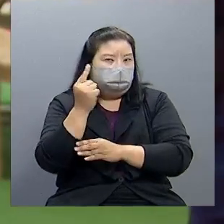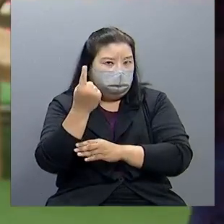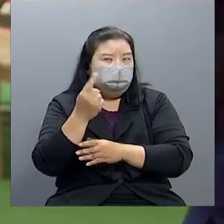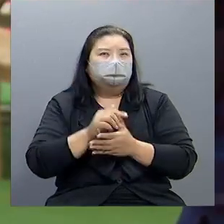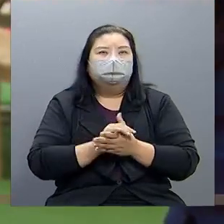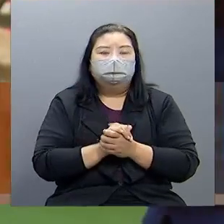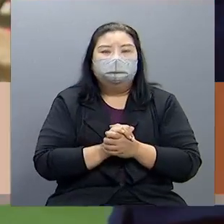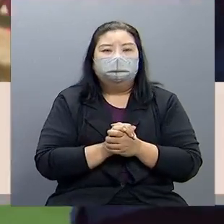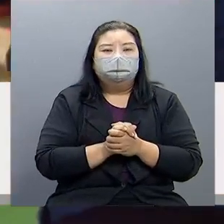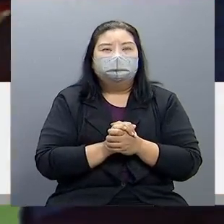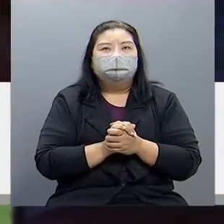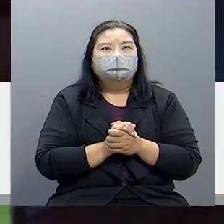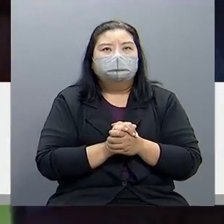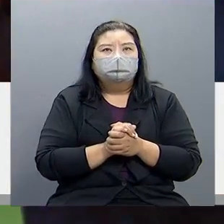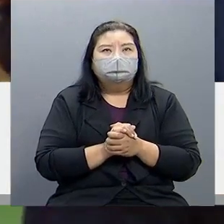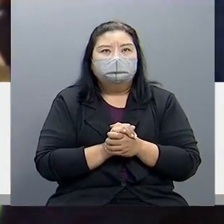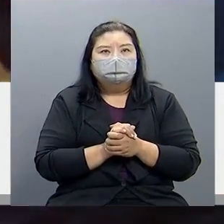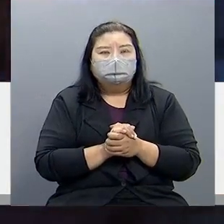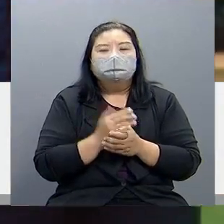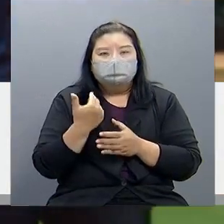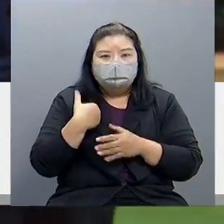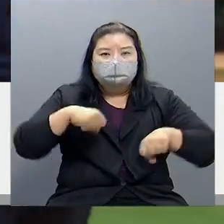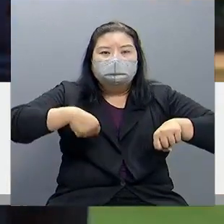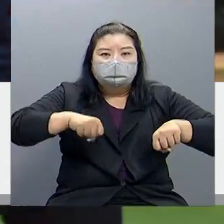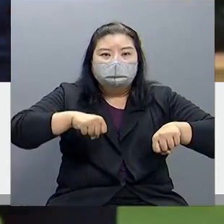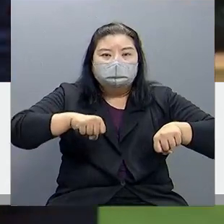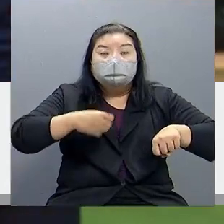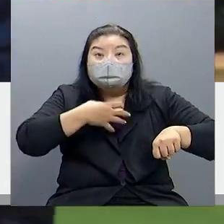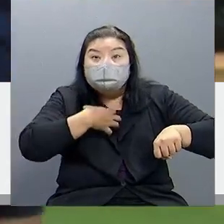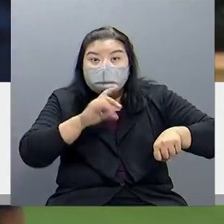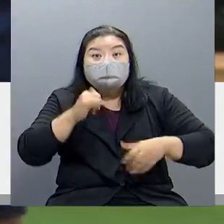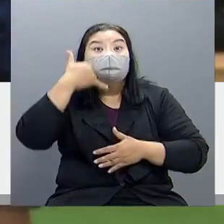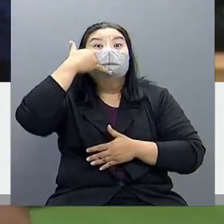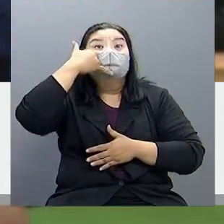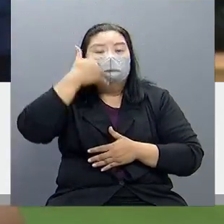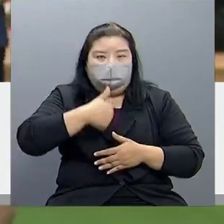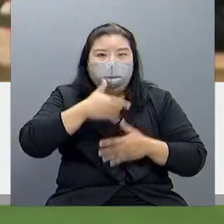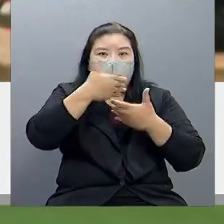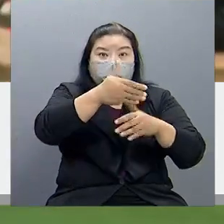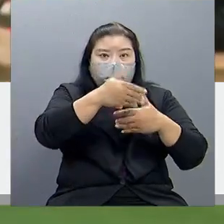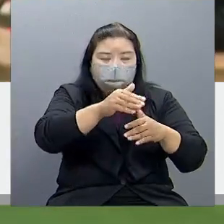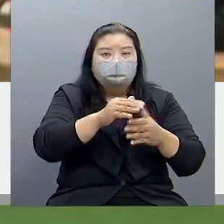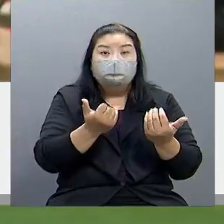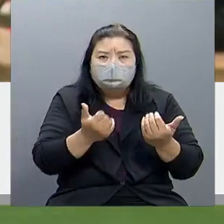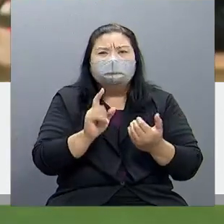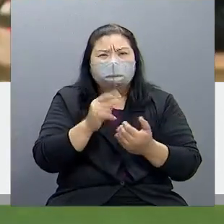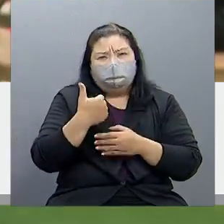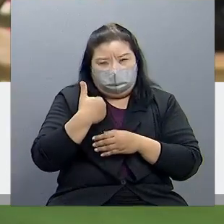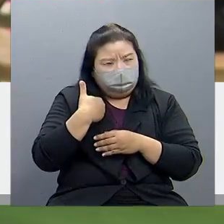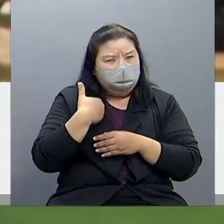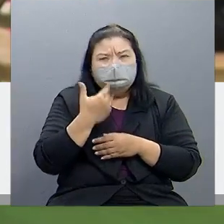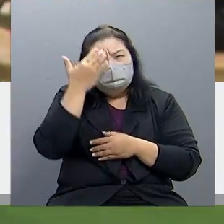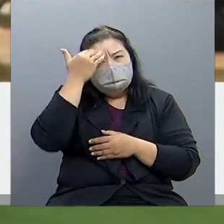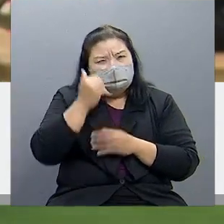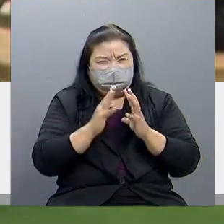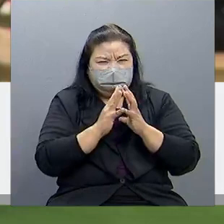อาจจะมีเสริม delivery ของตัวเองอะค่ะเข้าไปด้วยเพราะว่าด้วยสมัยเนี้ยเนาะมันต้องมีระยะห่างกันอะไรอย่างเงี้ยค่ะอาจจะต้องเพิ่ม